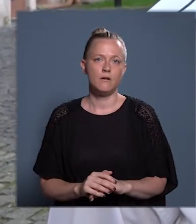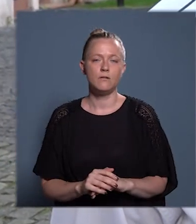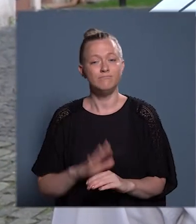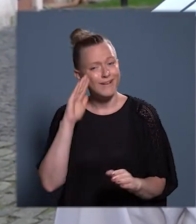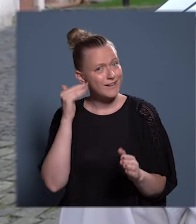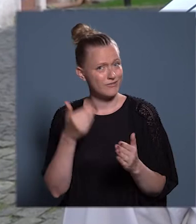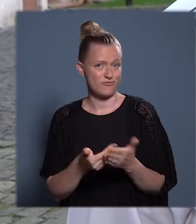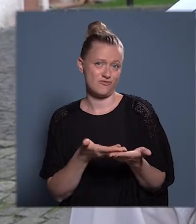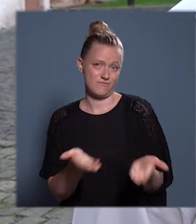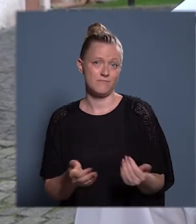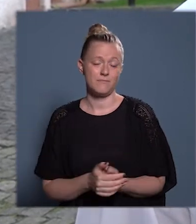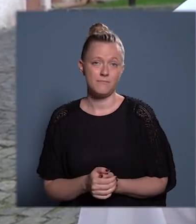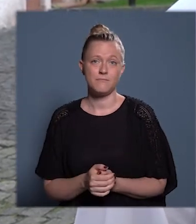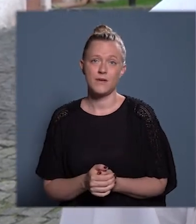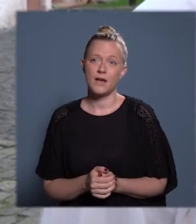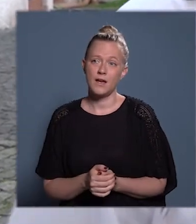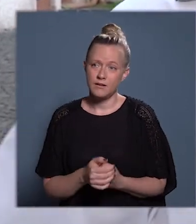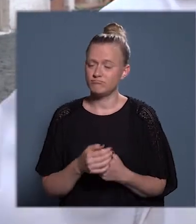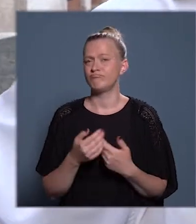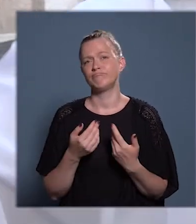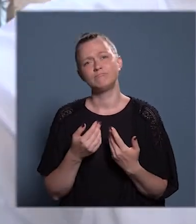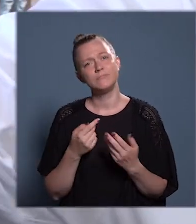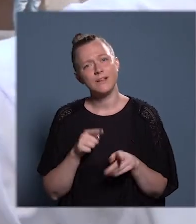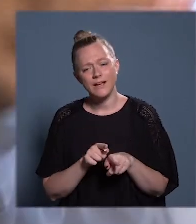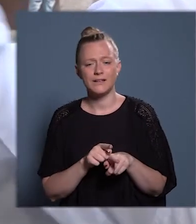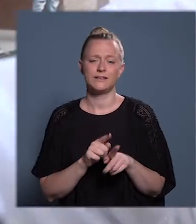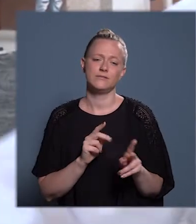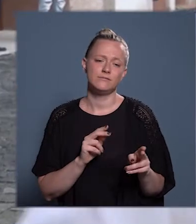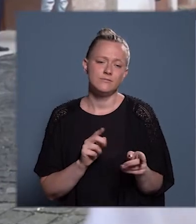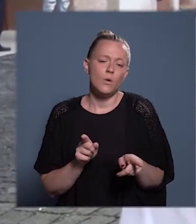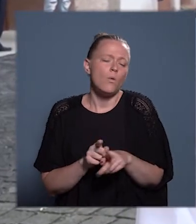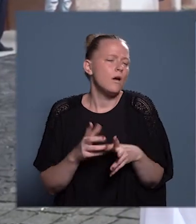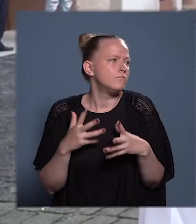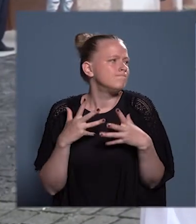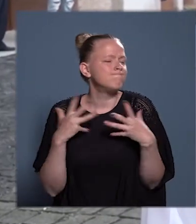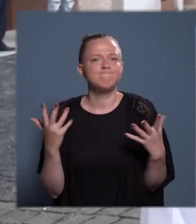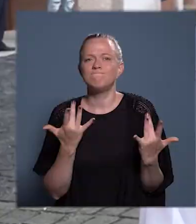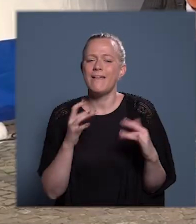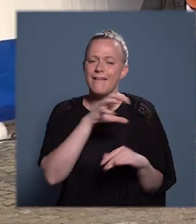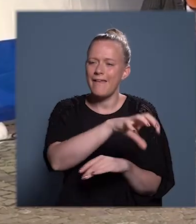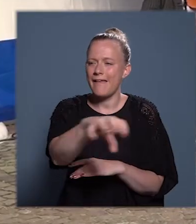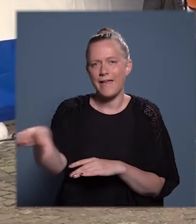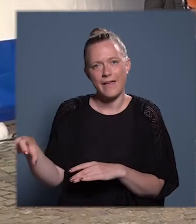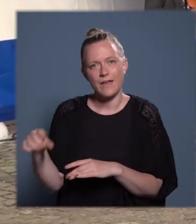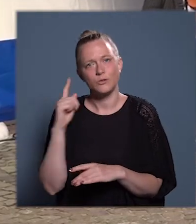elismerése, még jóváhagyásával kerülünk olyan helyekre, ahova